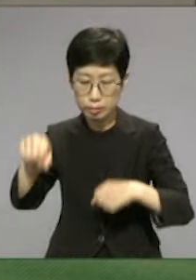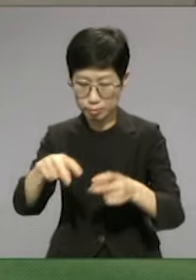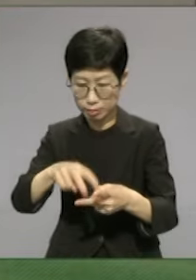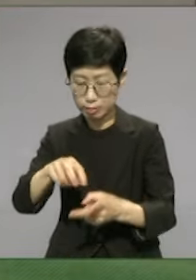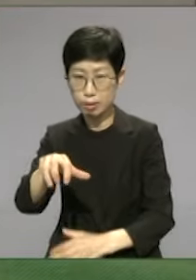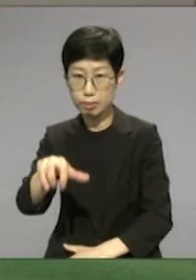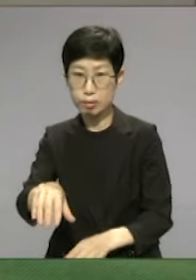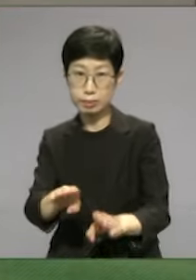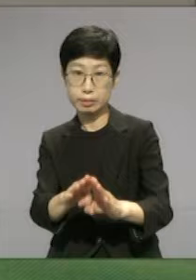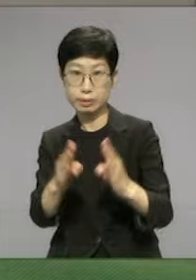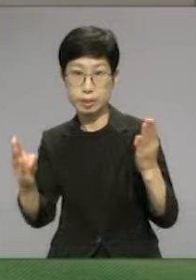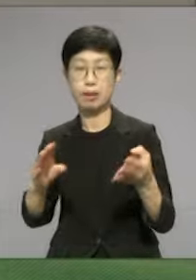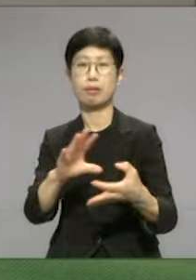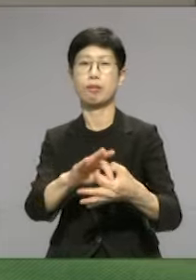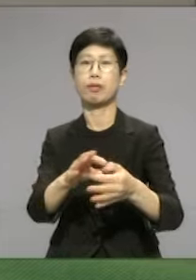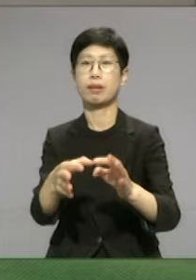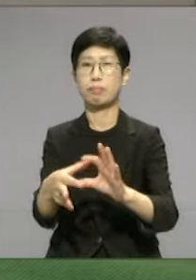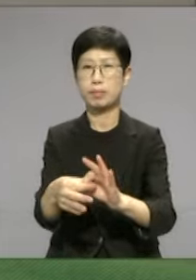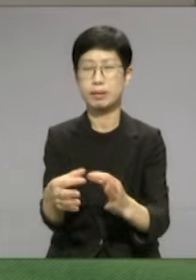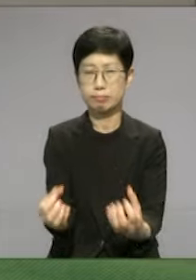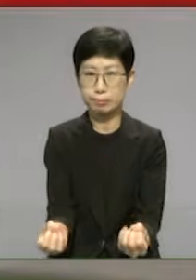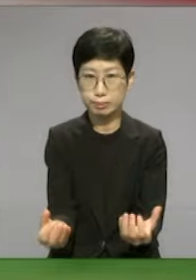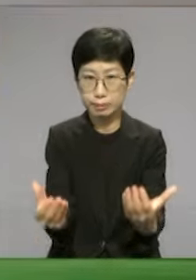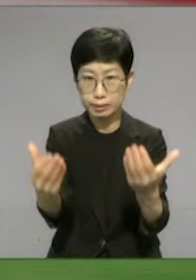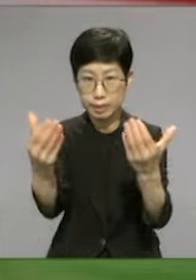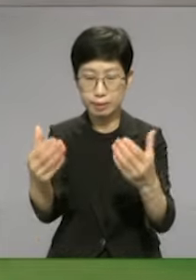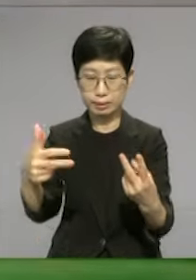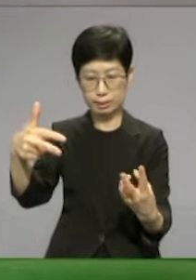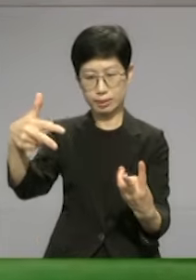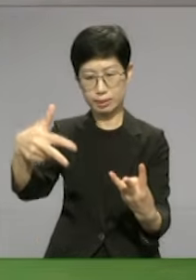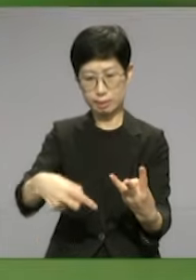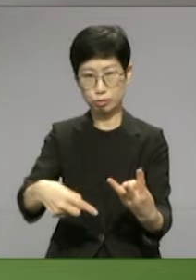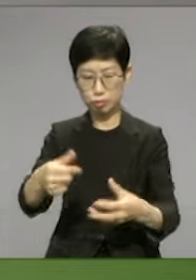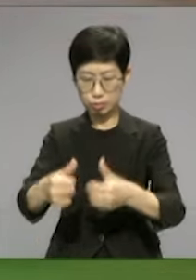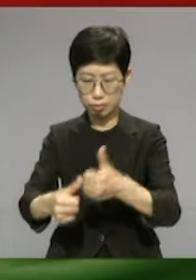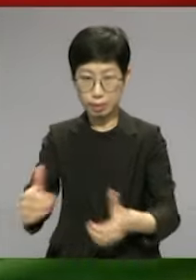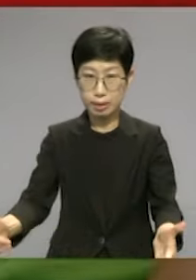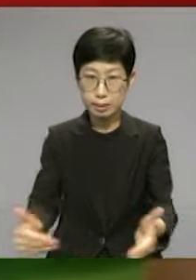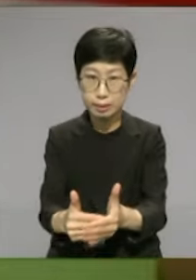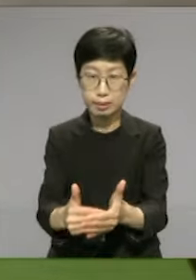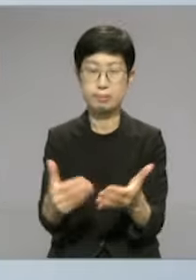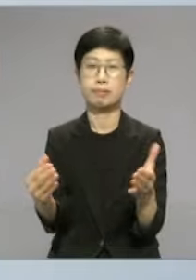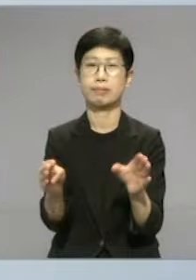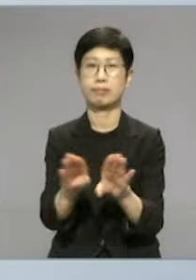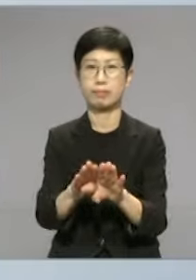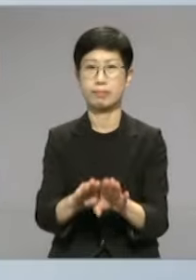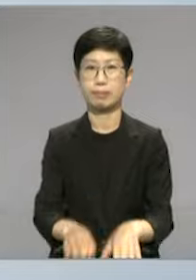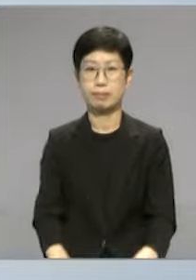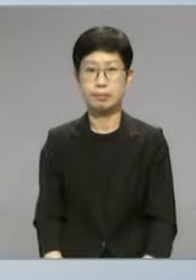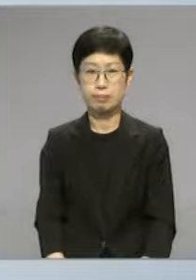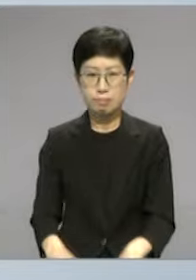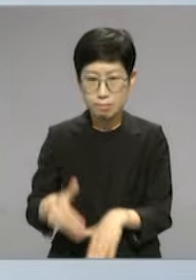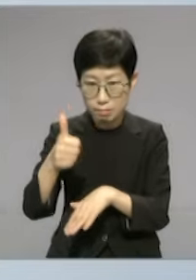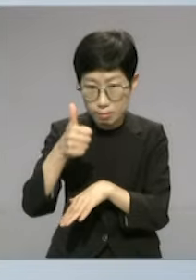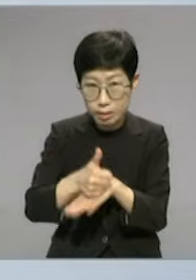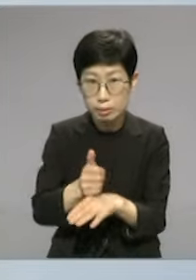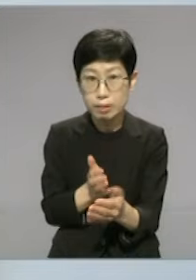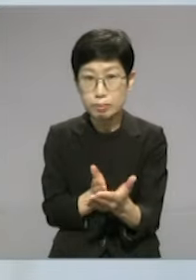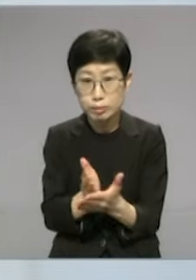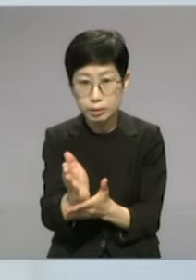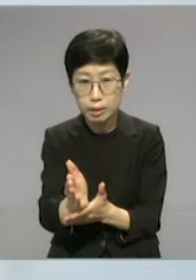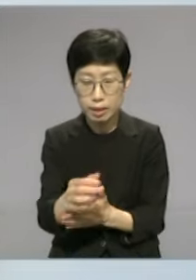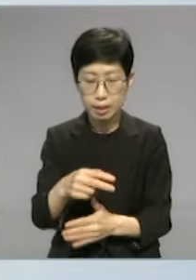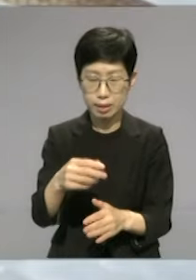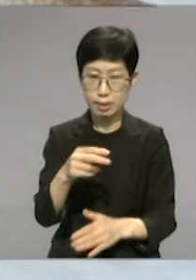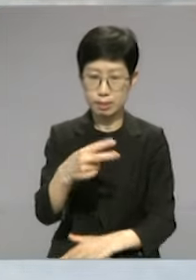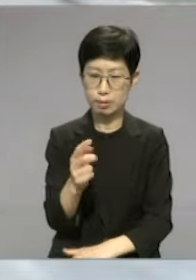동물센터에서 열린 스포츠 축제 올림펫이 3주간 치열한 경쟁 끝에 막을 내렸는데요. 마지막 종목인 턱수염